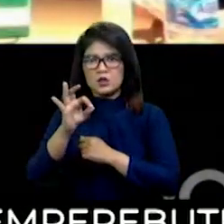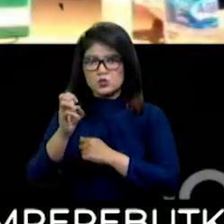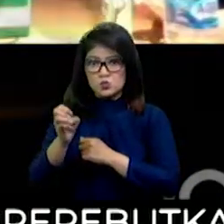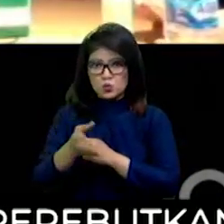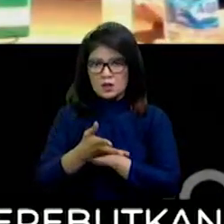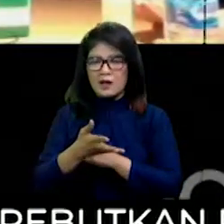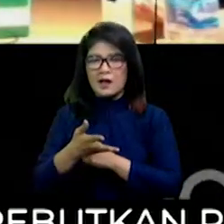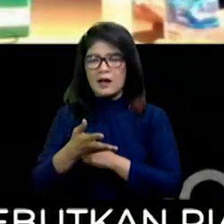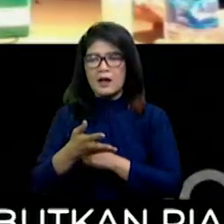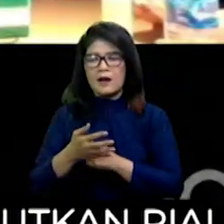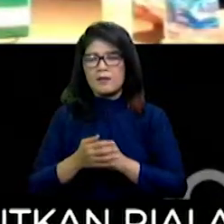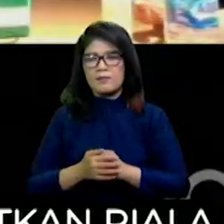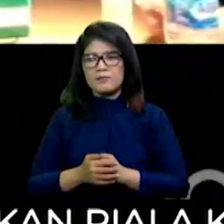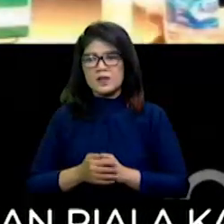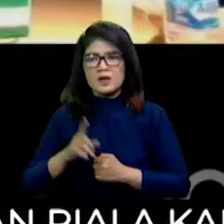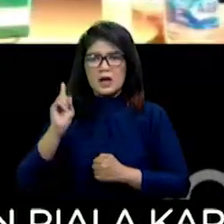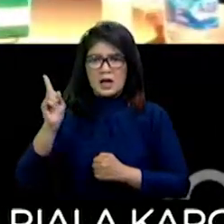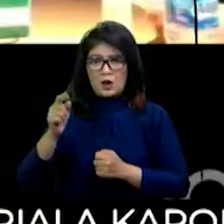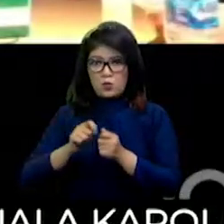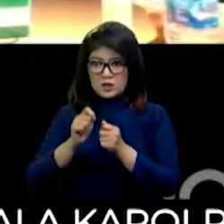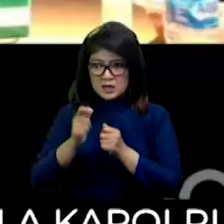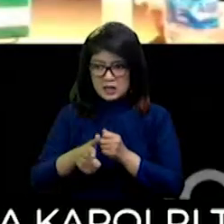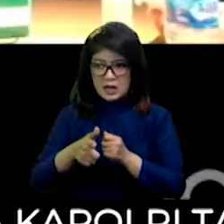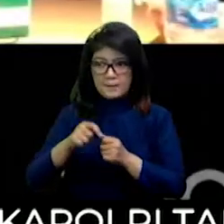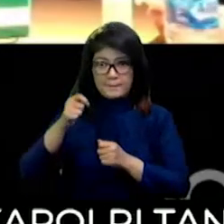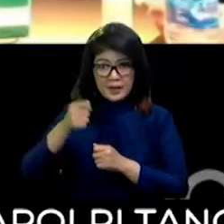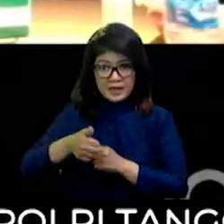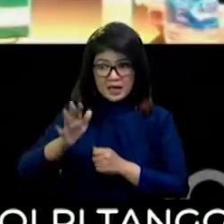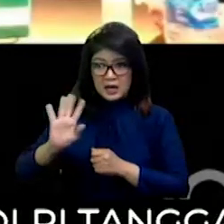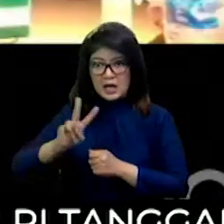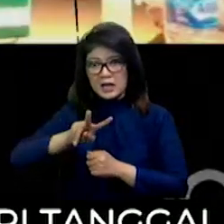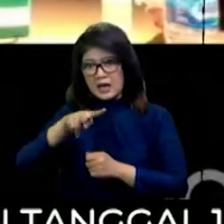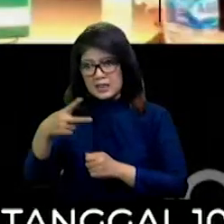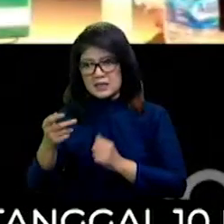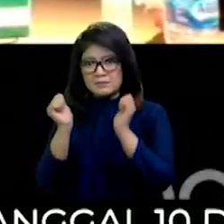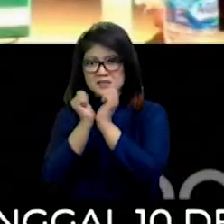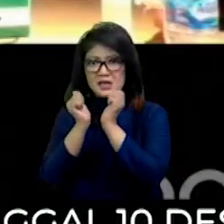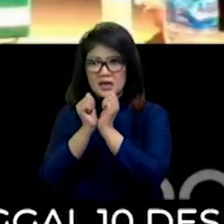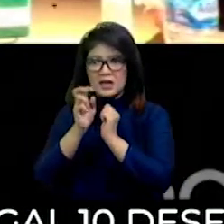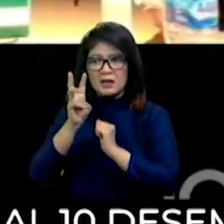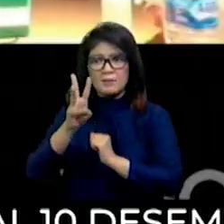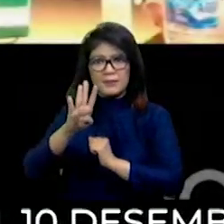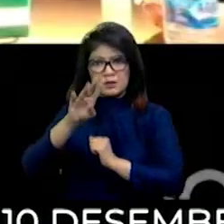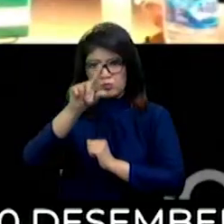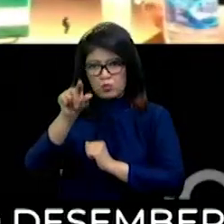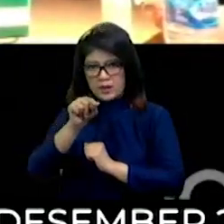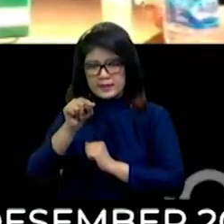dengan ketentuan apabila denda tersebut tidak dibayar diganti dengan pidana kurungan selama 4 bulan.